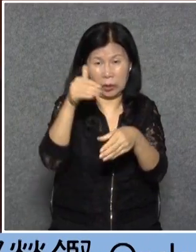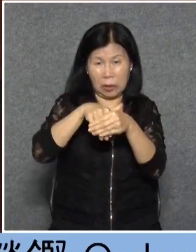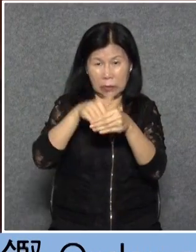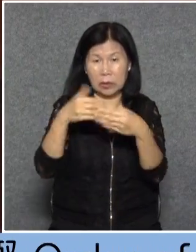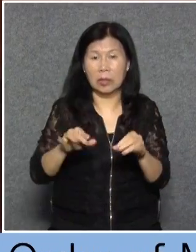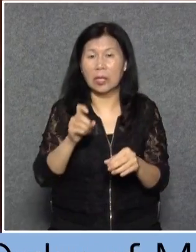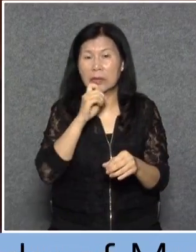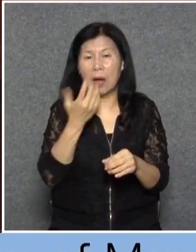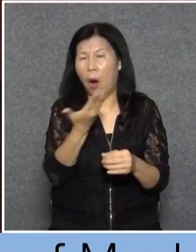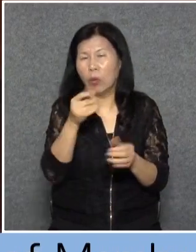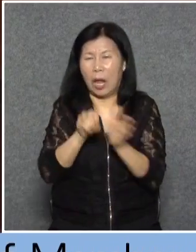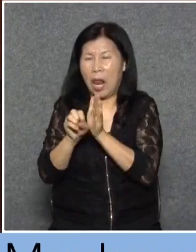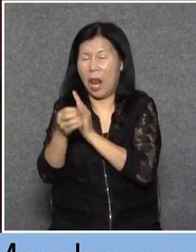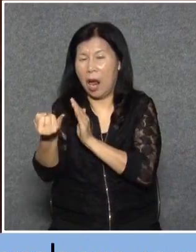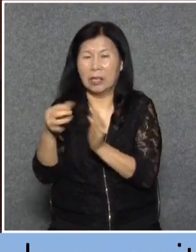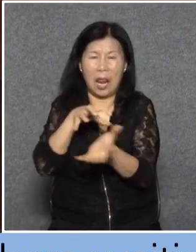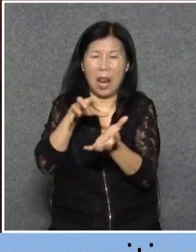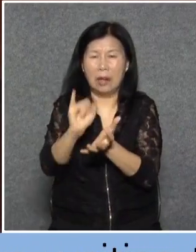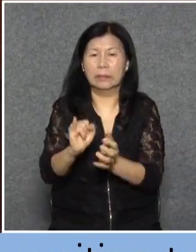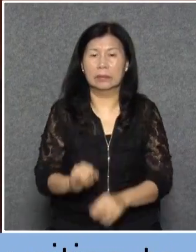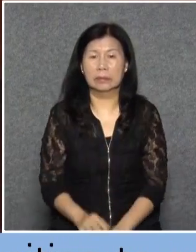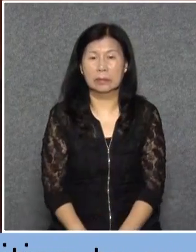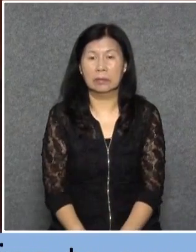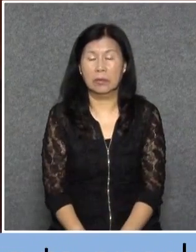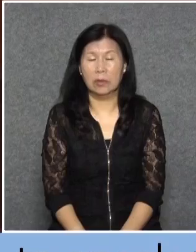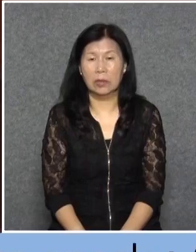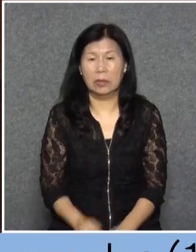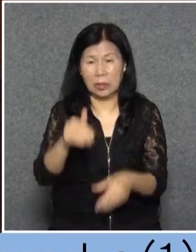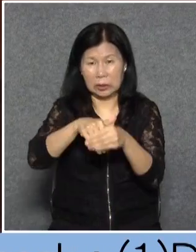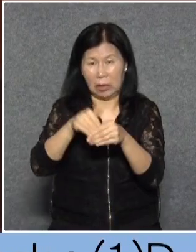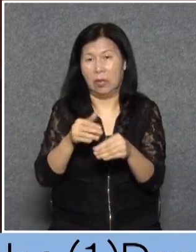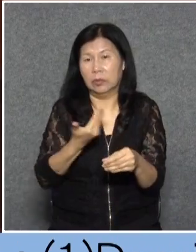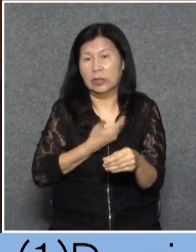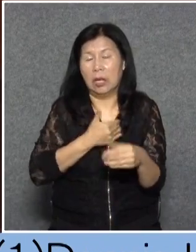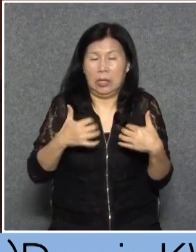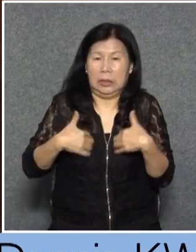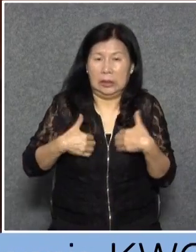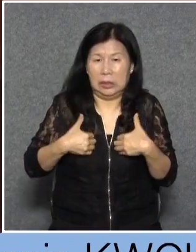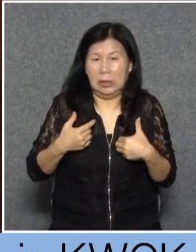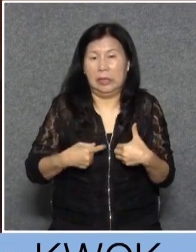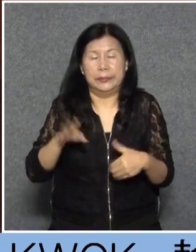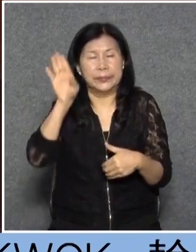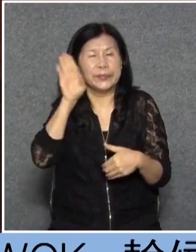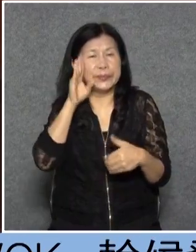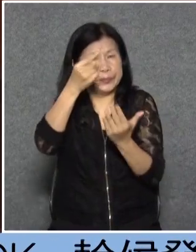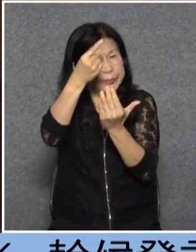係有好多疏漏嘅，係咪？你為通過而通過，無視呢個條文嗰、那個。